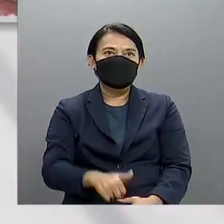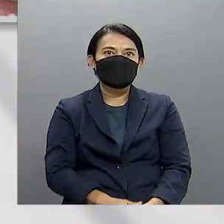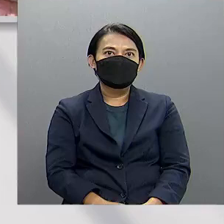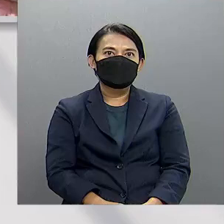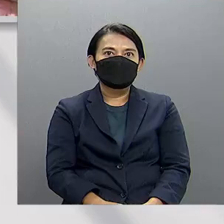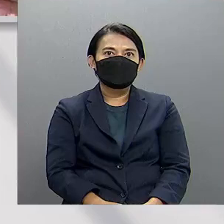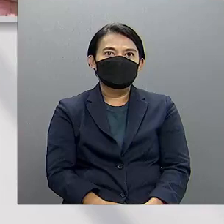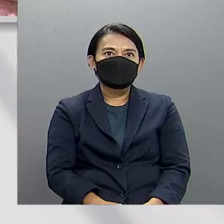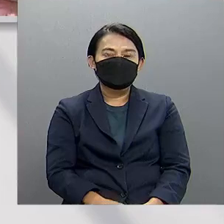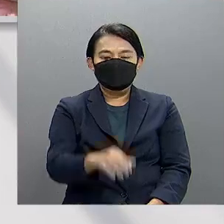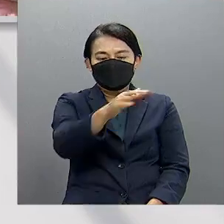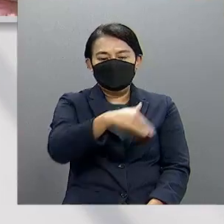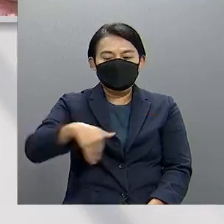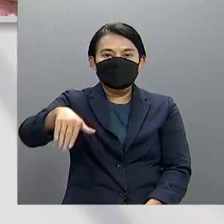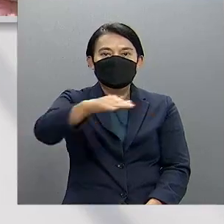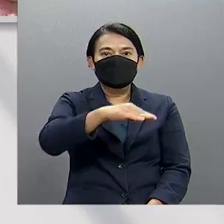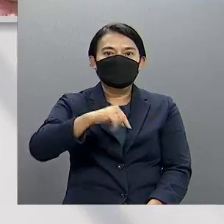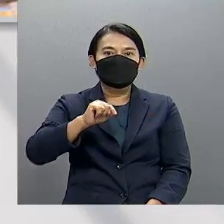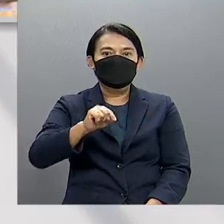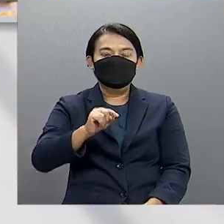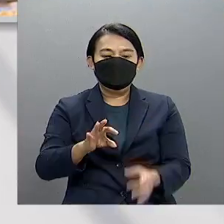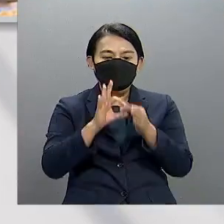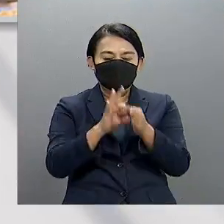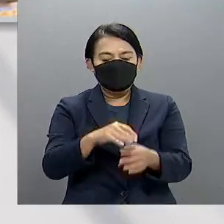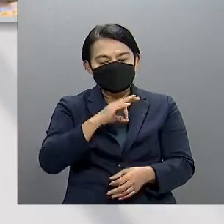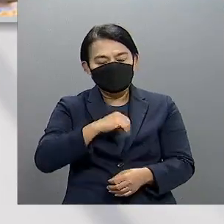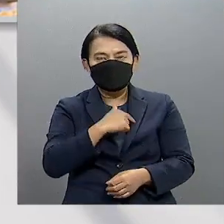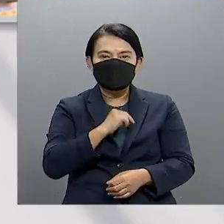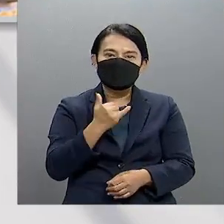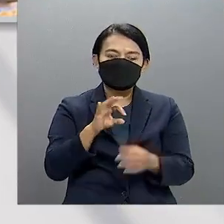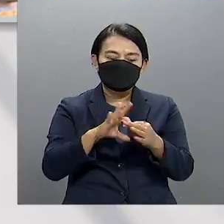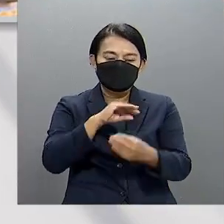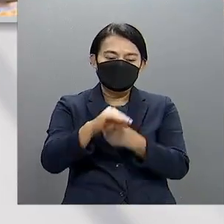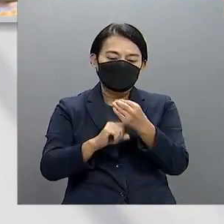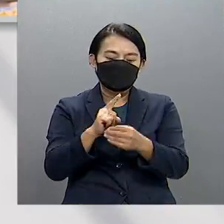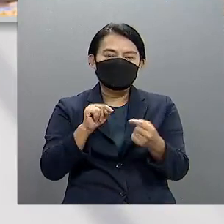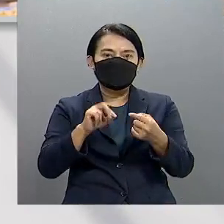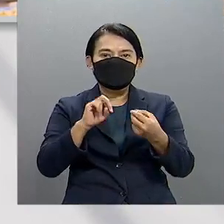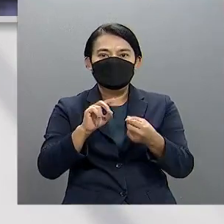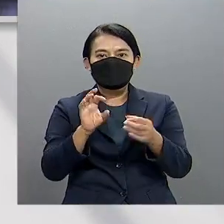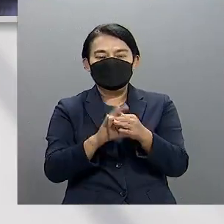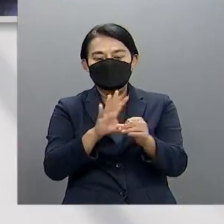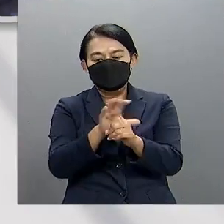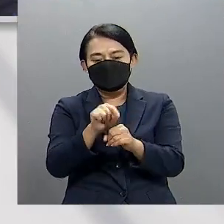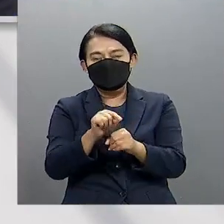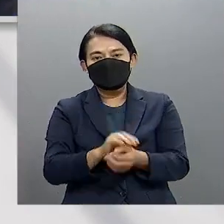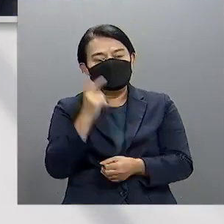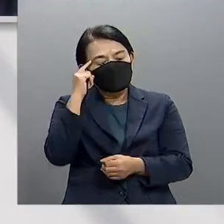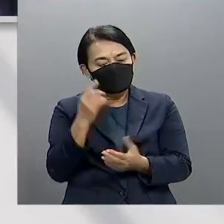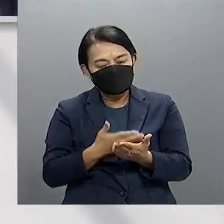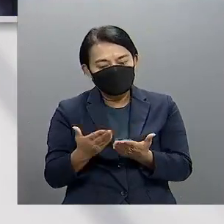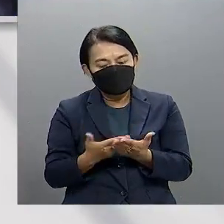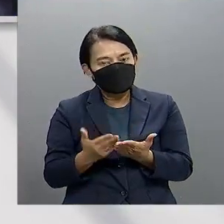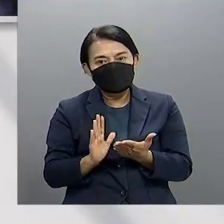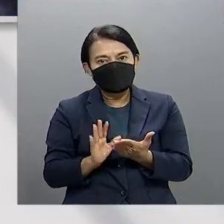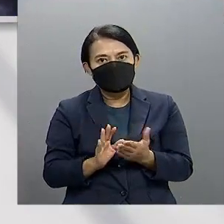มันยังถูกปกคลุมด้วยความไม่มั่นใจเรื่องของเศรษฐกิจเรื่องของโควิด-19คนก็เลยไม่กล้าใช้จ่ายค่ะเป็นห่วงเงินในกระเป๋าด้วย